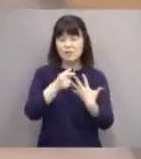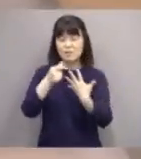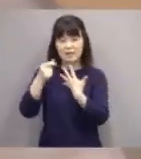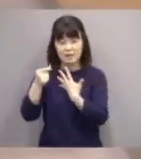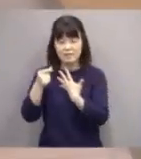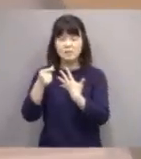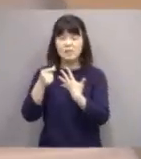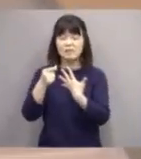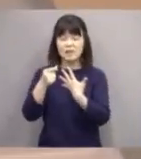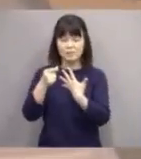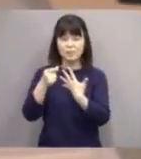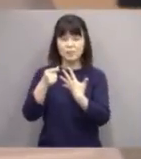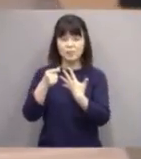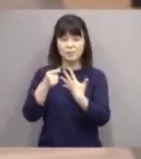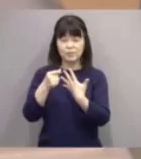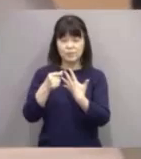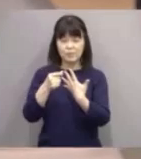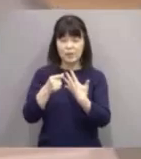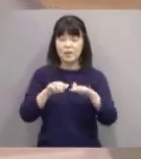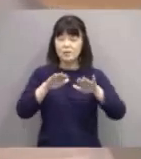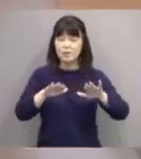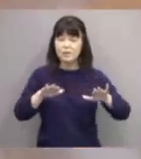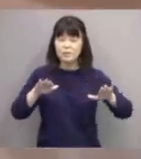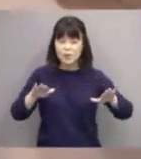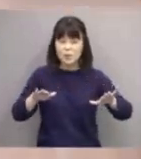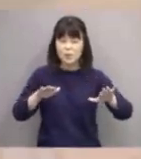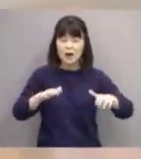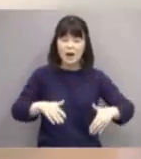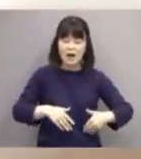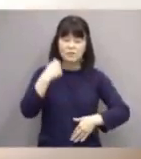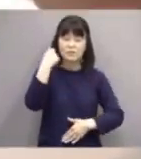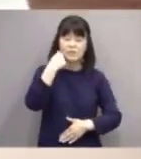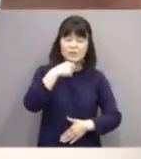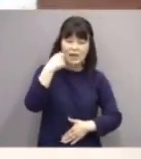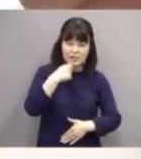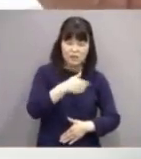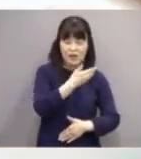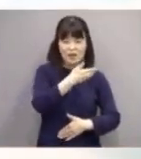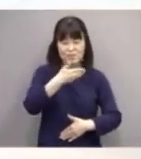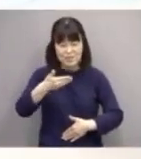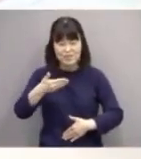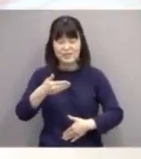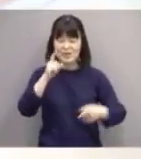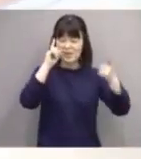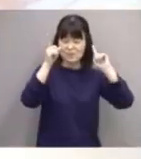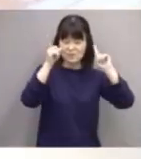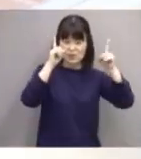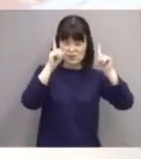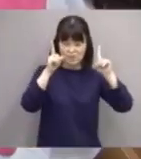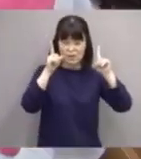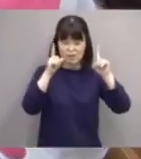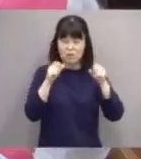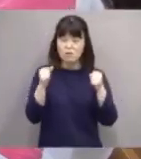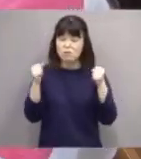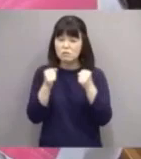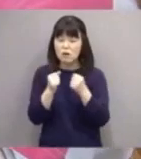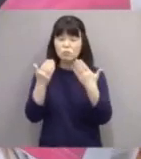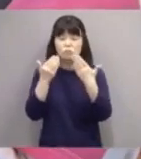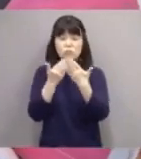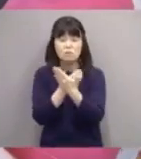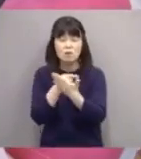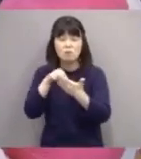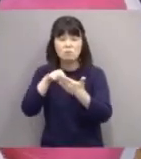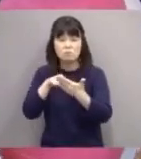。園児たちは春夏に幼稚園でたくさん水遊びをします。秋冬になると寒くな